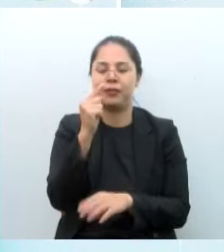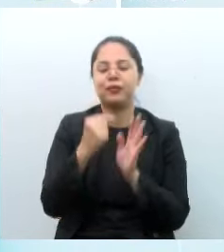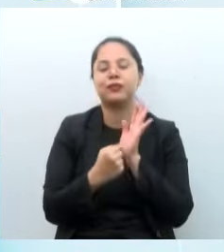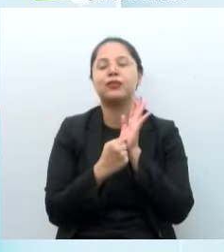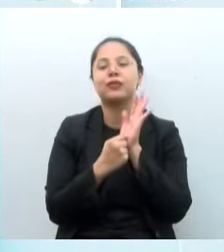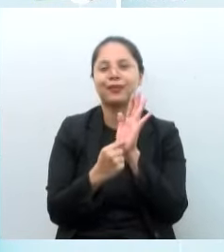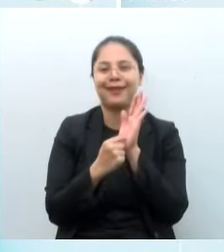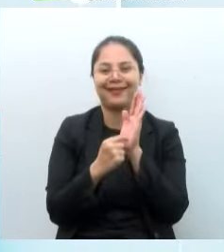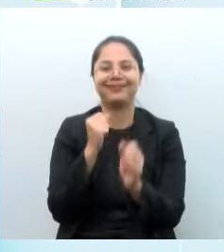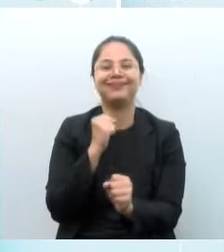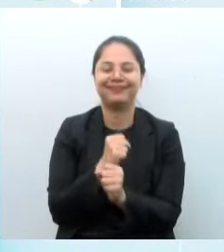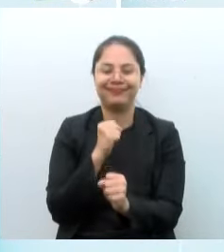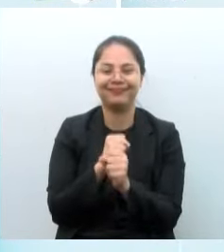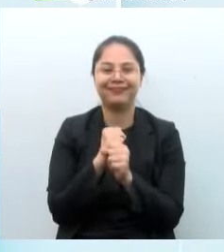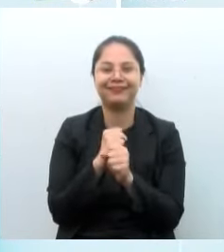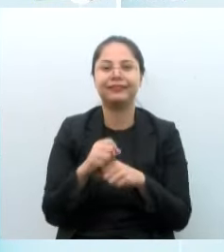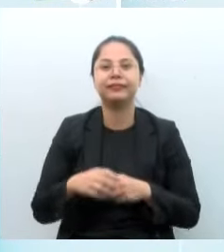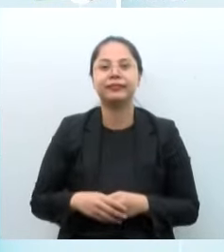าง